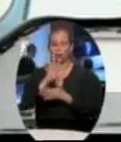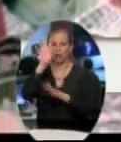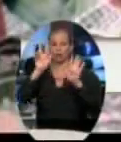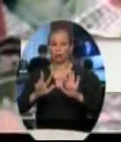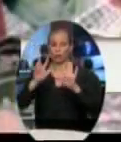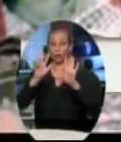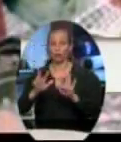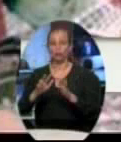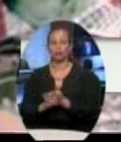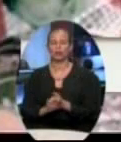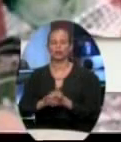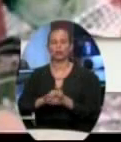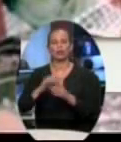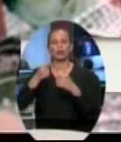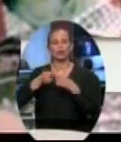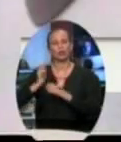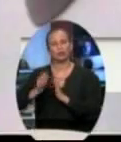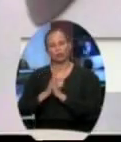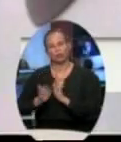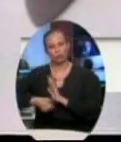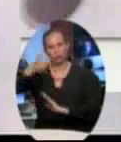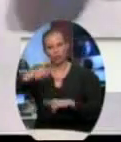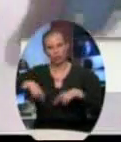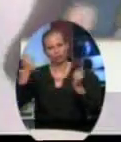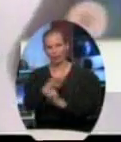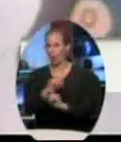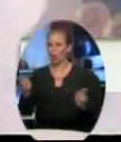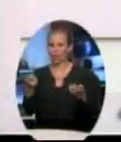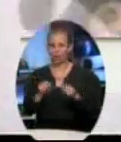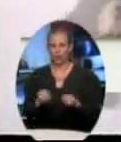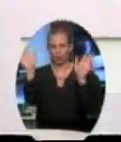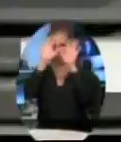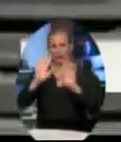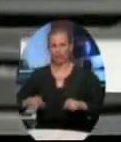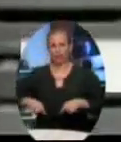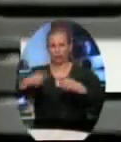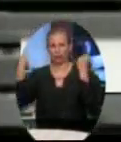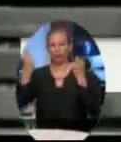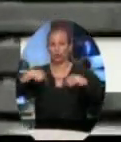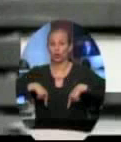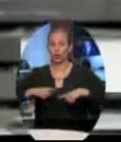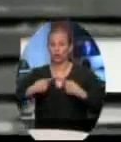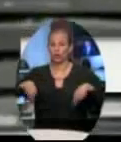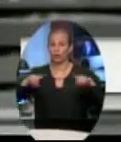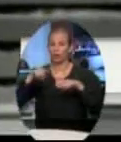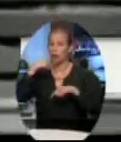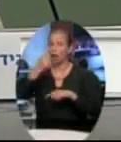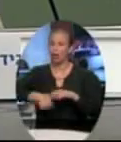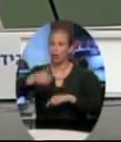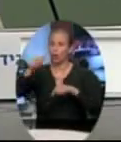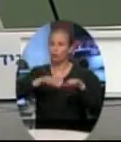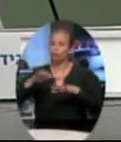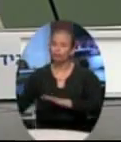קראו חברי הכנסת לשר החינוך נפתלי בנט שלא לסגור את החינוכית. יושב ראש הוועדה יעקב מרגי קרא לראש הממשלה לכנס את